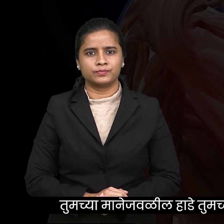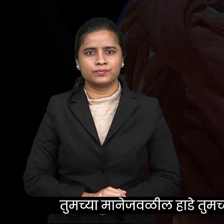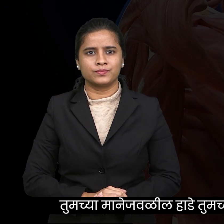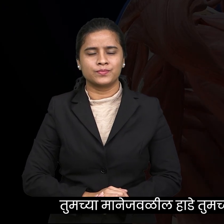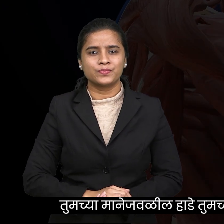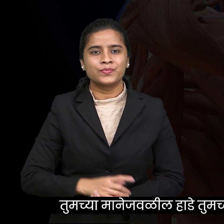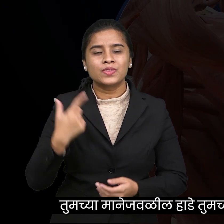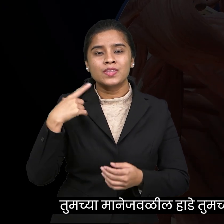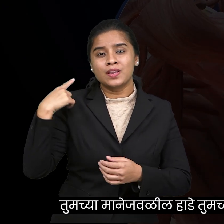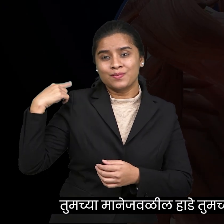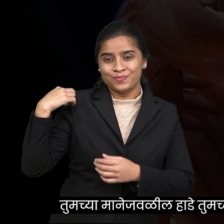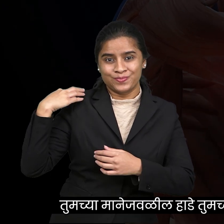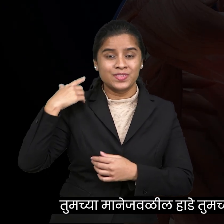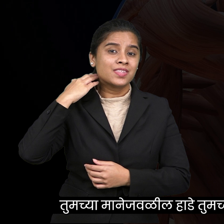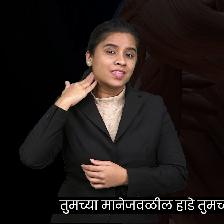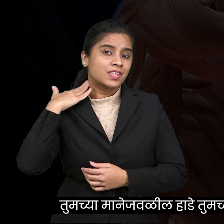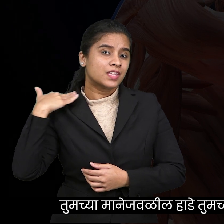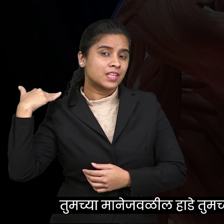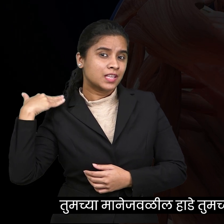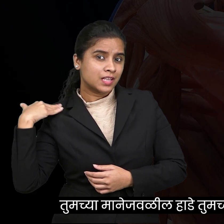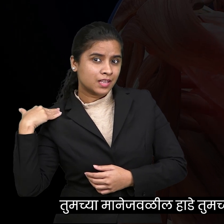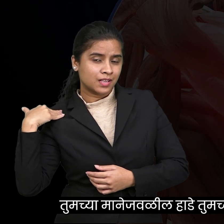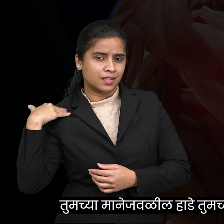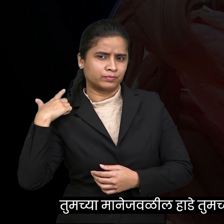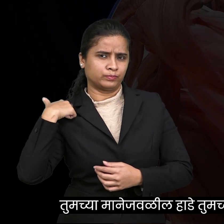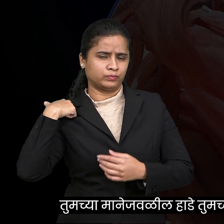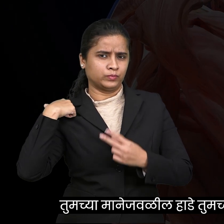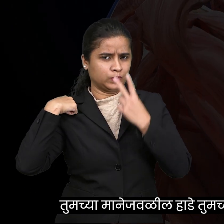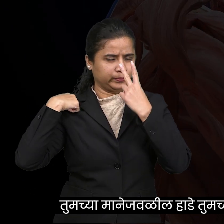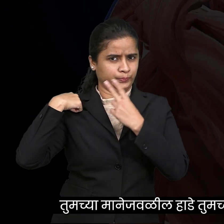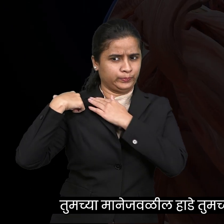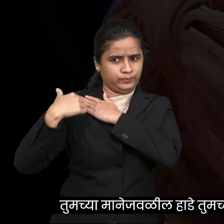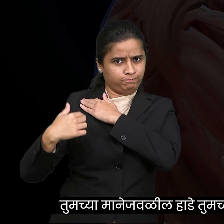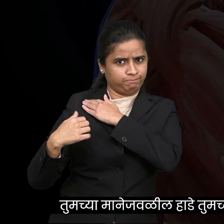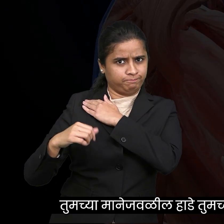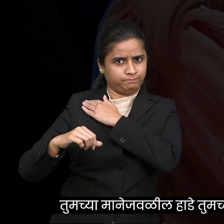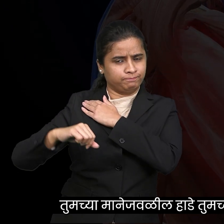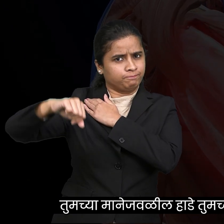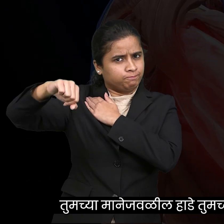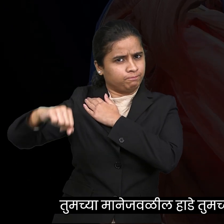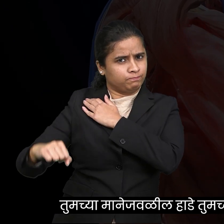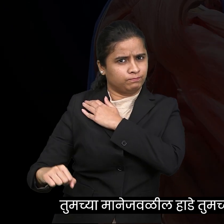तुमच्या मानेजवळील हाडे तुमच्या मानेखालील बाजूने खांद्यावर ठेवून शोधा.